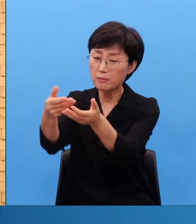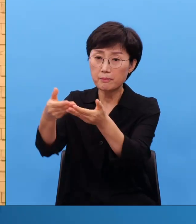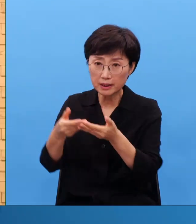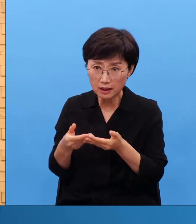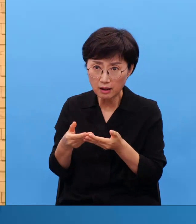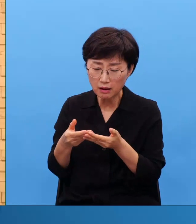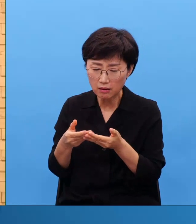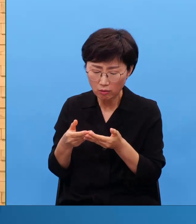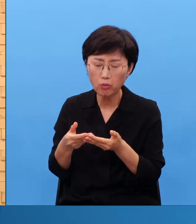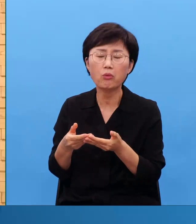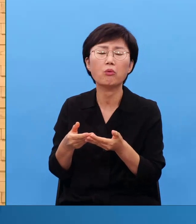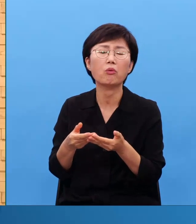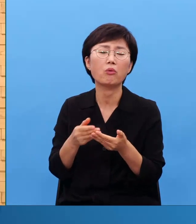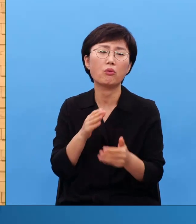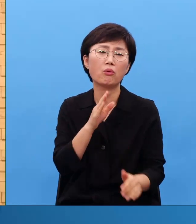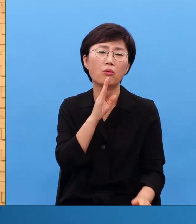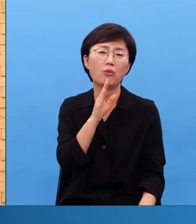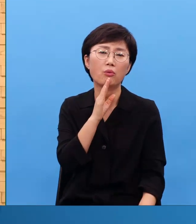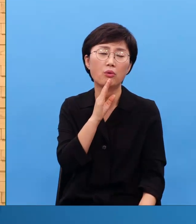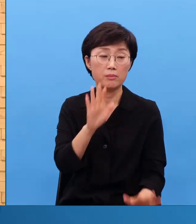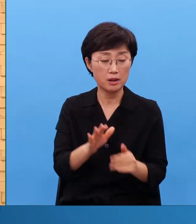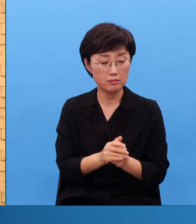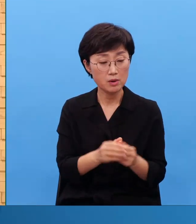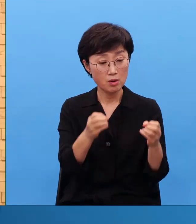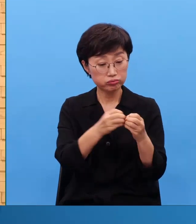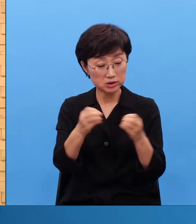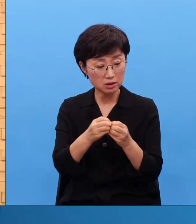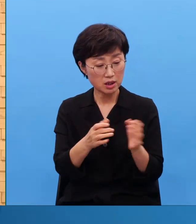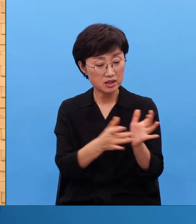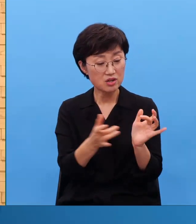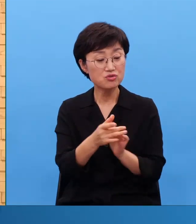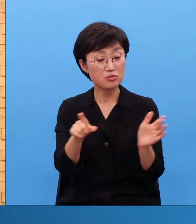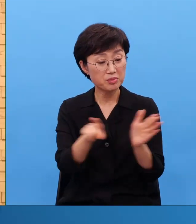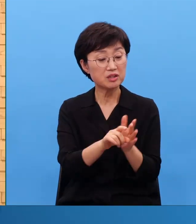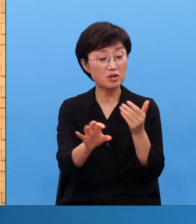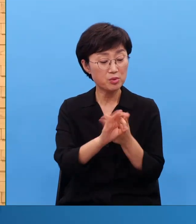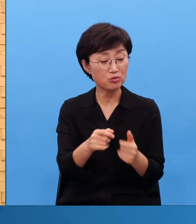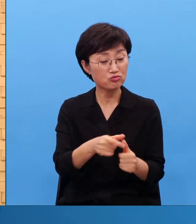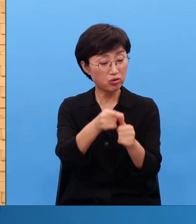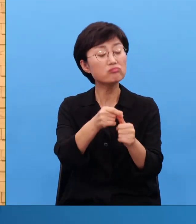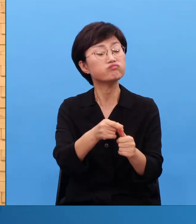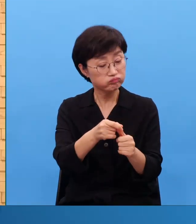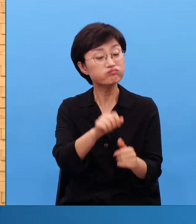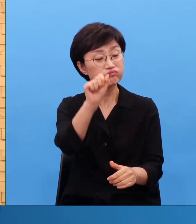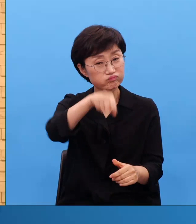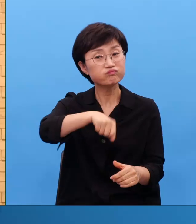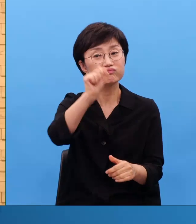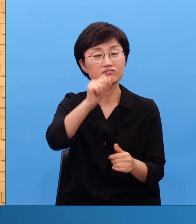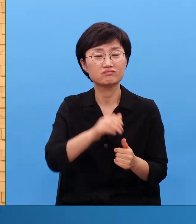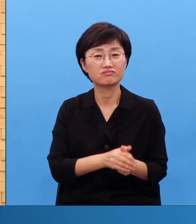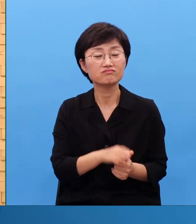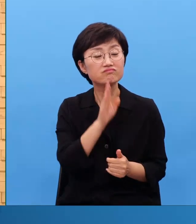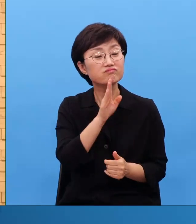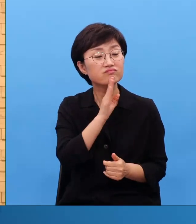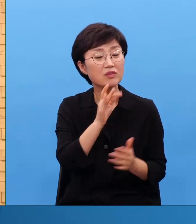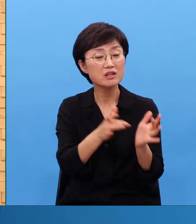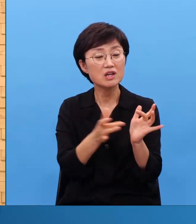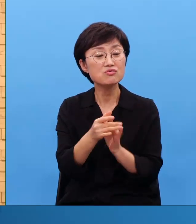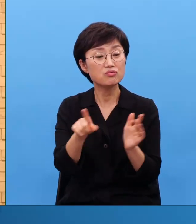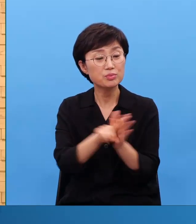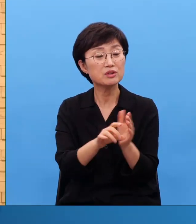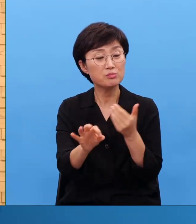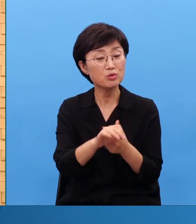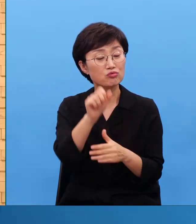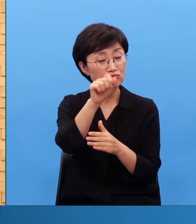if you 그게 believe 뭐 Jesus, and 이유를 that's 모르게 good. 예수 믿으면 구원받냐. But I didn't know the reason why you receive salvation if you believe 옛날에 in Jesus. 신학교 다니면서도 예수 믿으면 구원받아. 그럼 다른